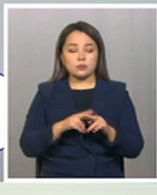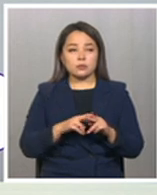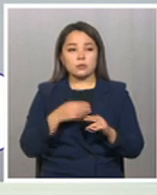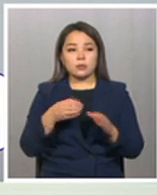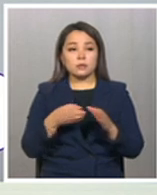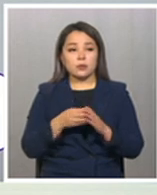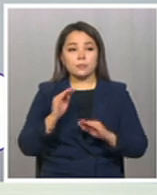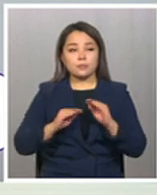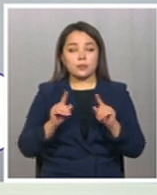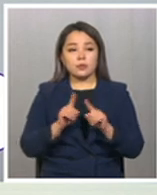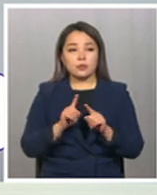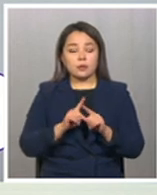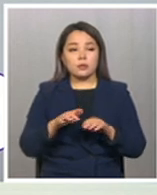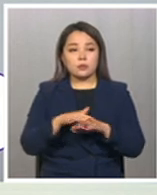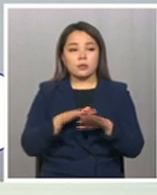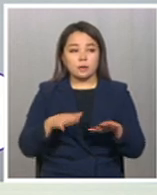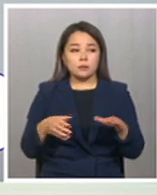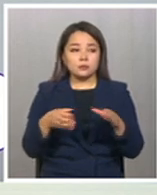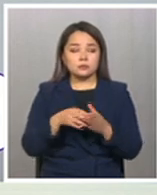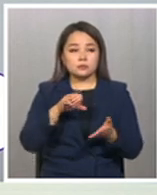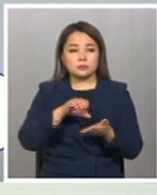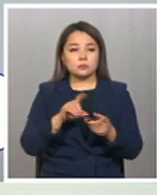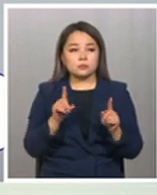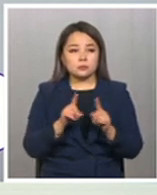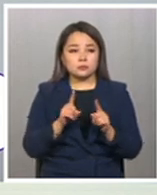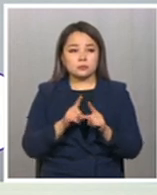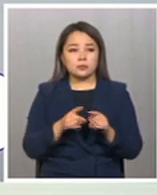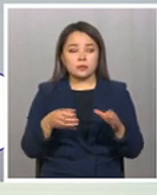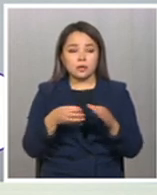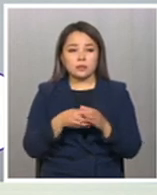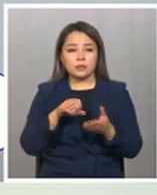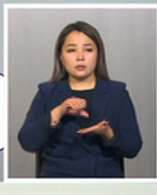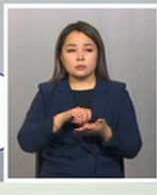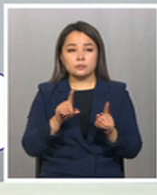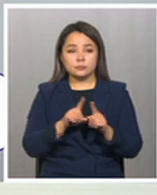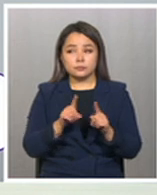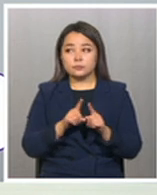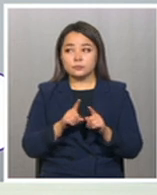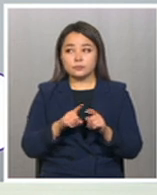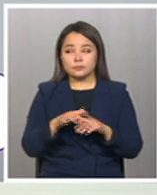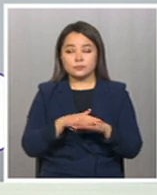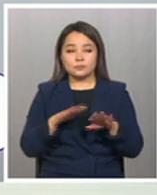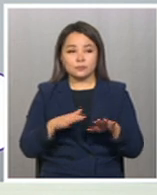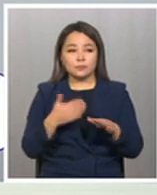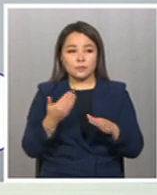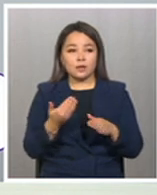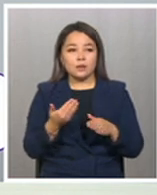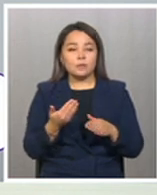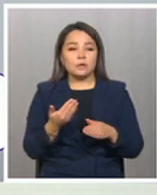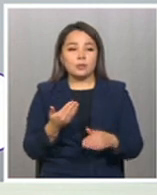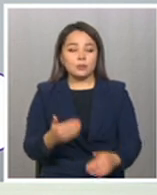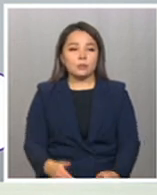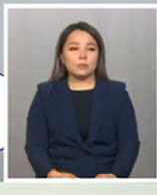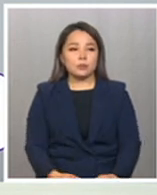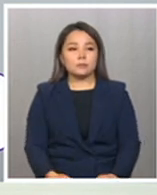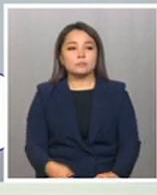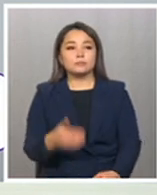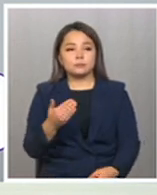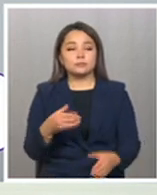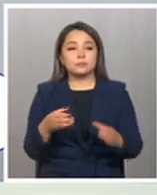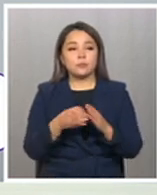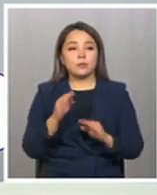радикал ішінара оң зарядты, оттек сыртқы электрон санына байланысты ішінара теріс зарядты, сондықтан